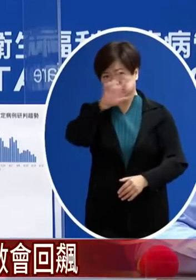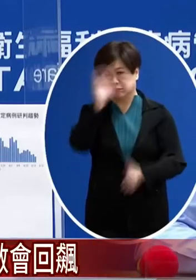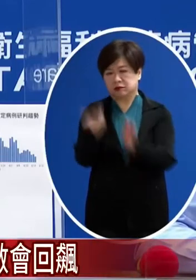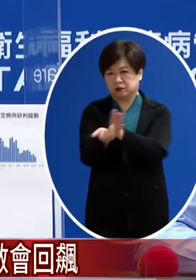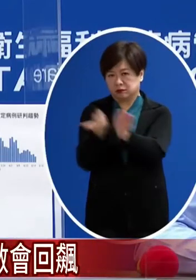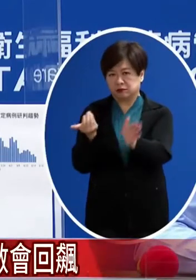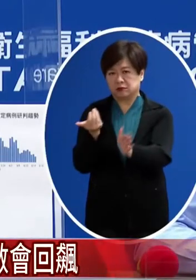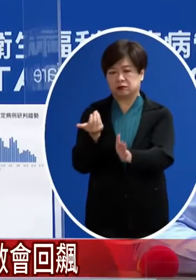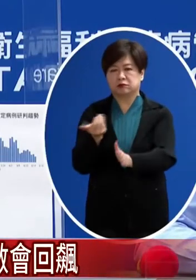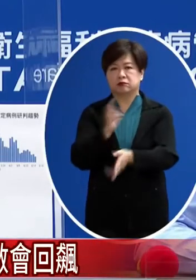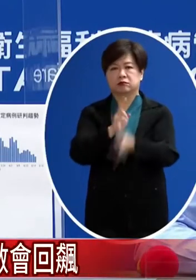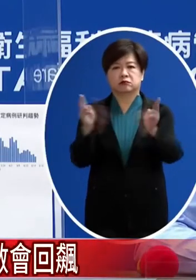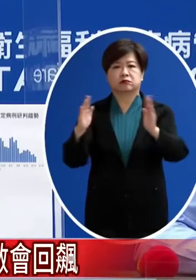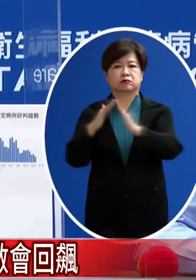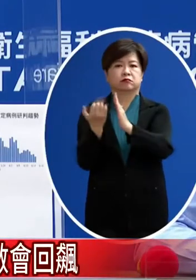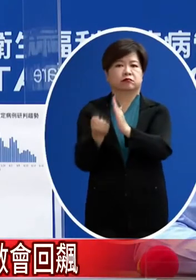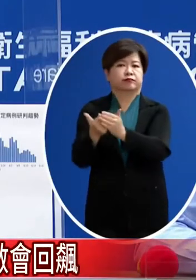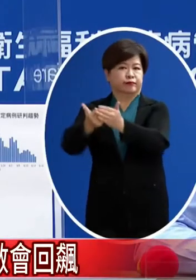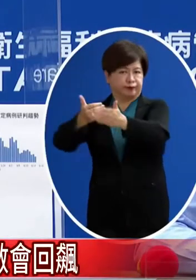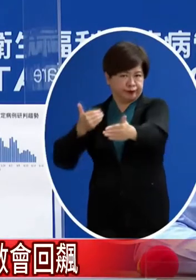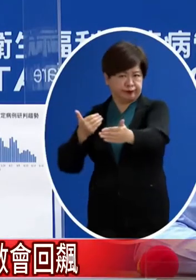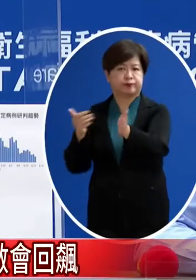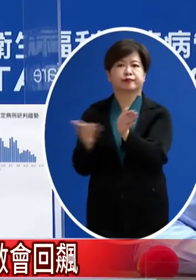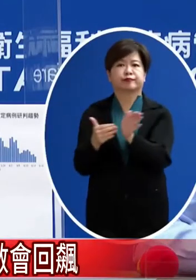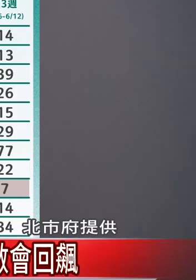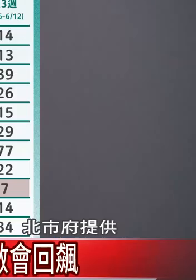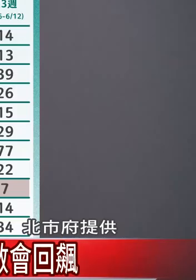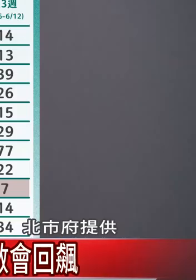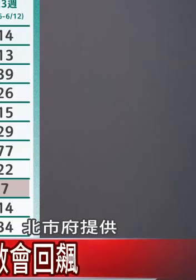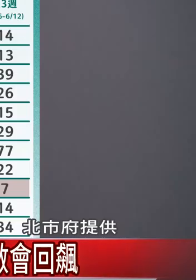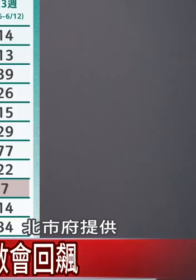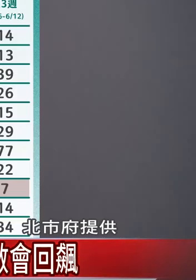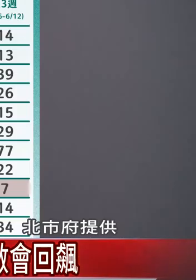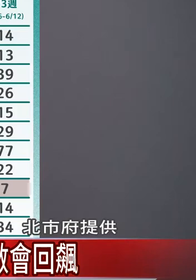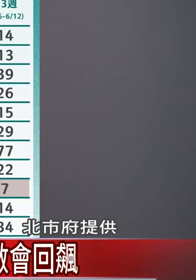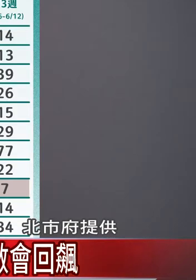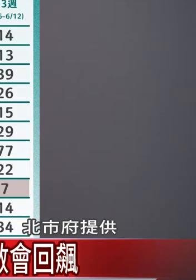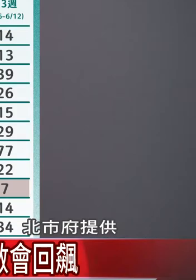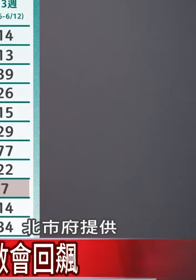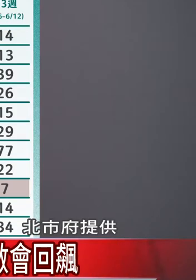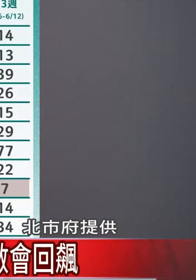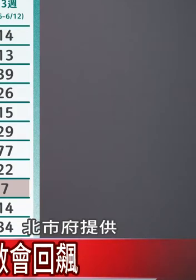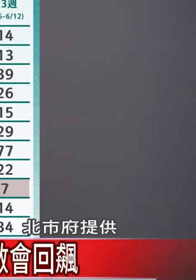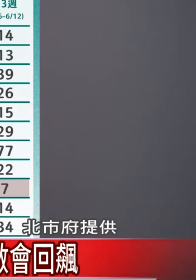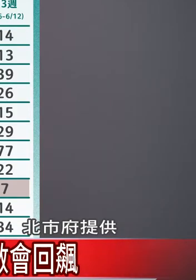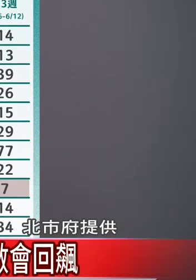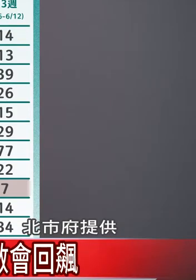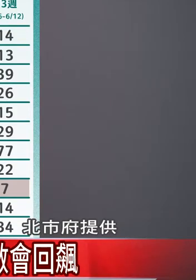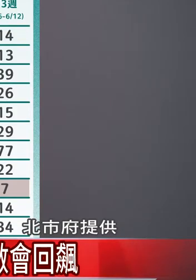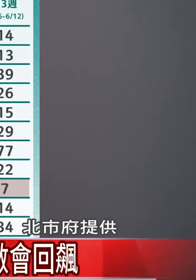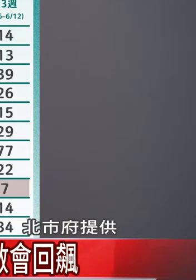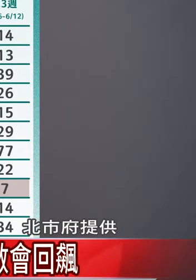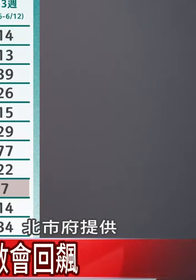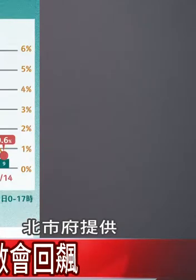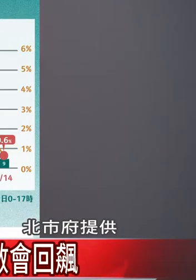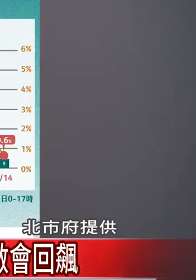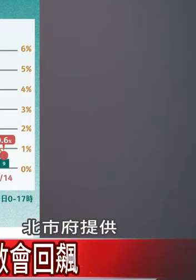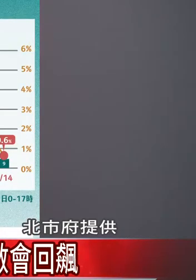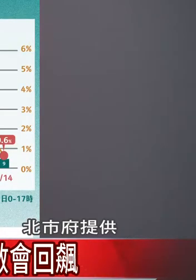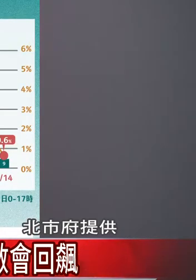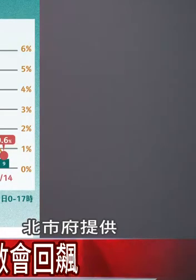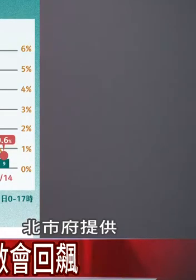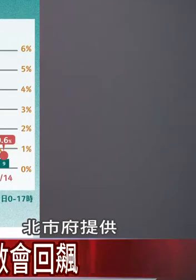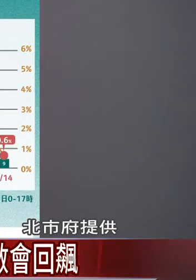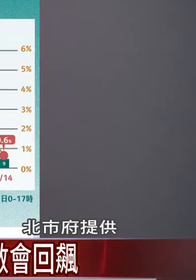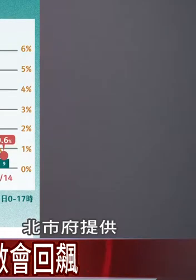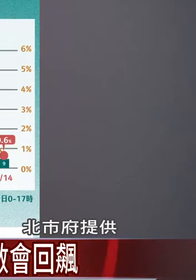中央流行疫情指挥中心公布近日确诊病例，疫情看似趋缓，有学者渴望6月28号可以降